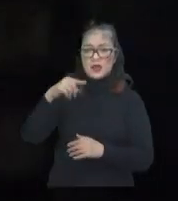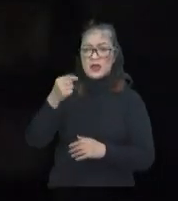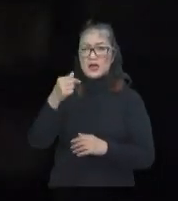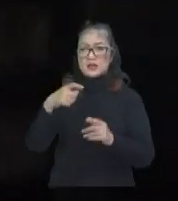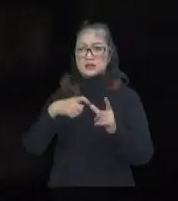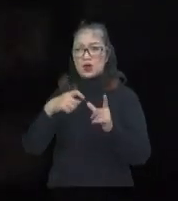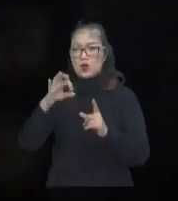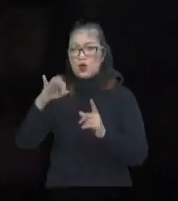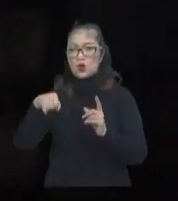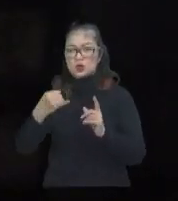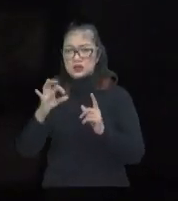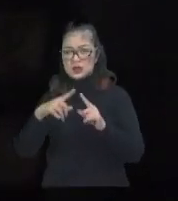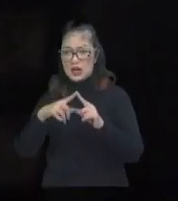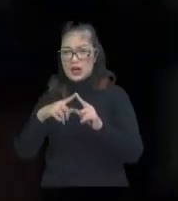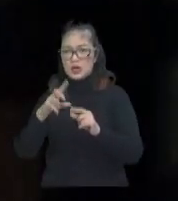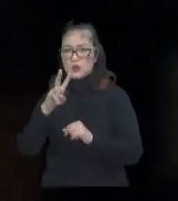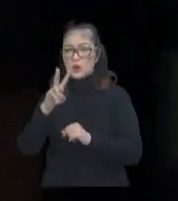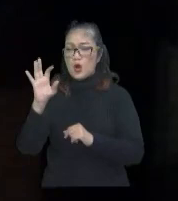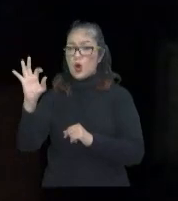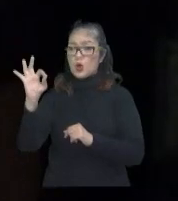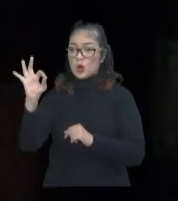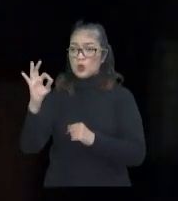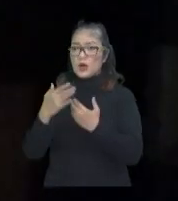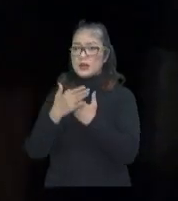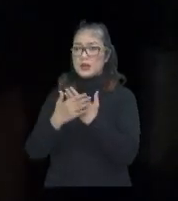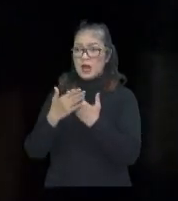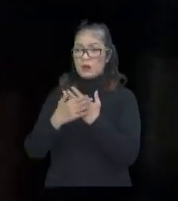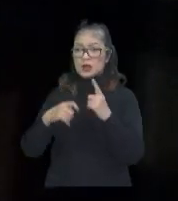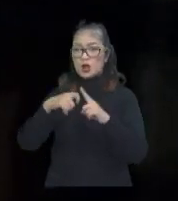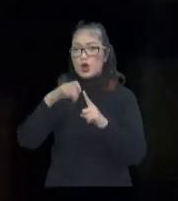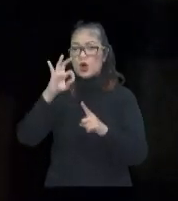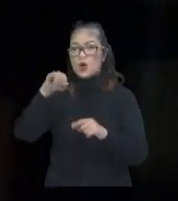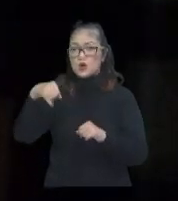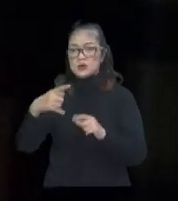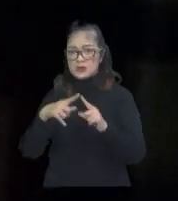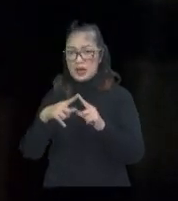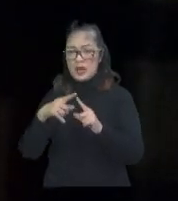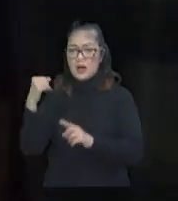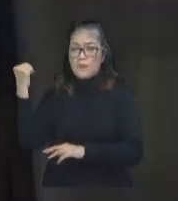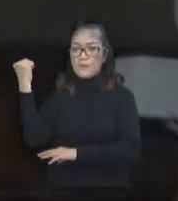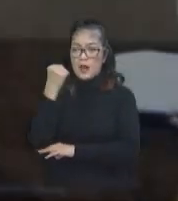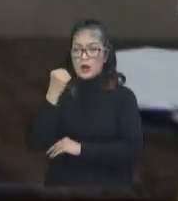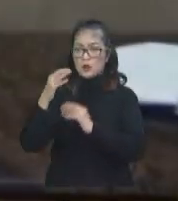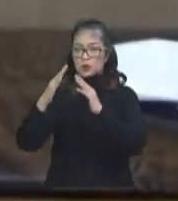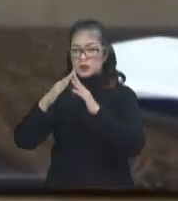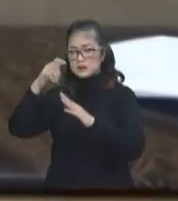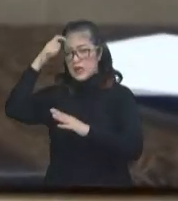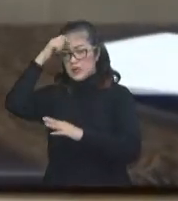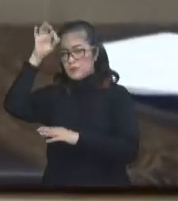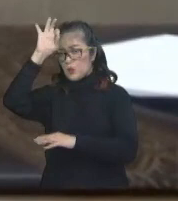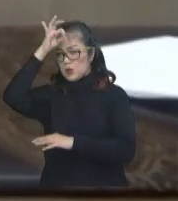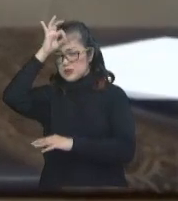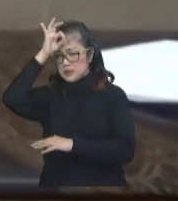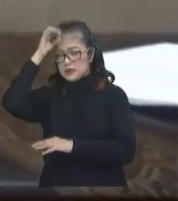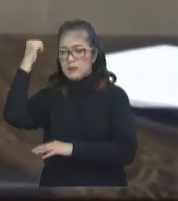Kedua orang tua korban kini dirawat di RSUD Koja sementara pelaku dirawat di Rumah Sakit Polri Kramat Jati. Pelaku terancam